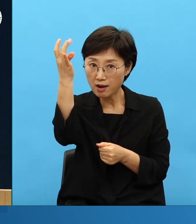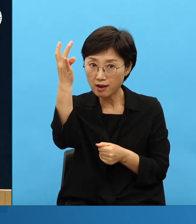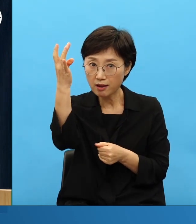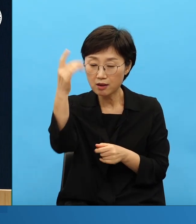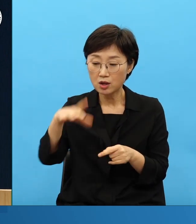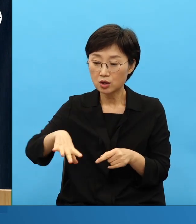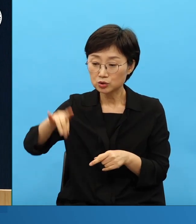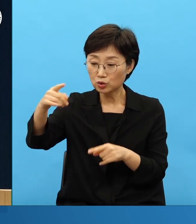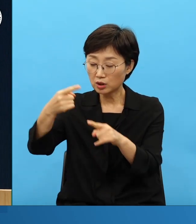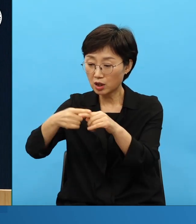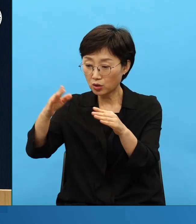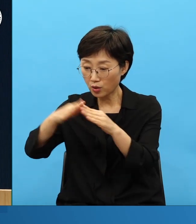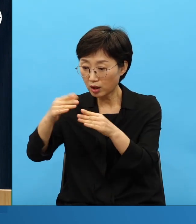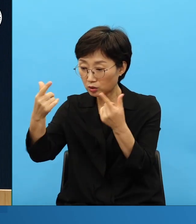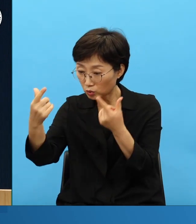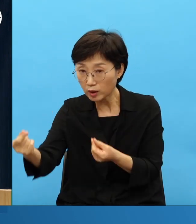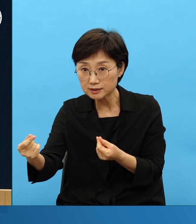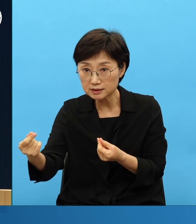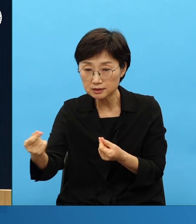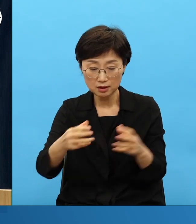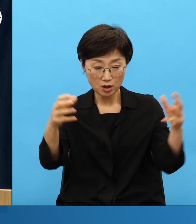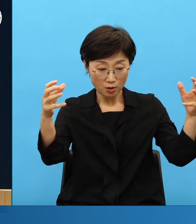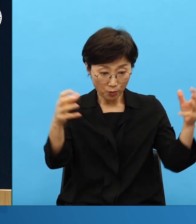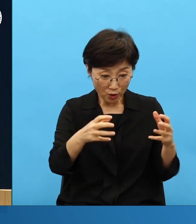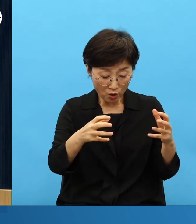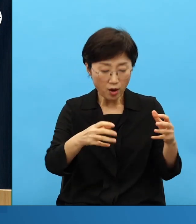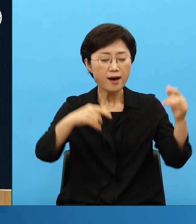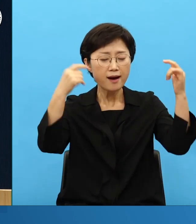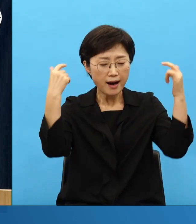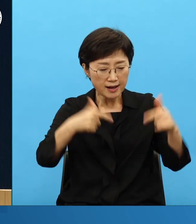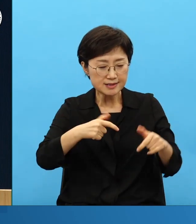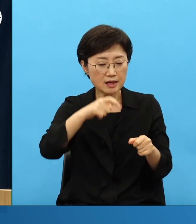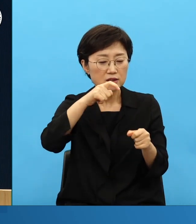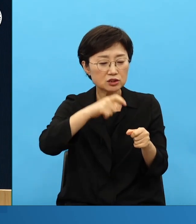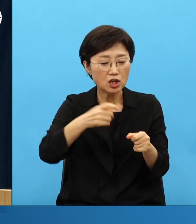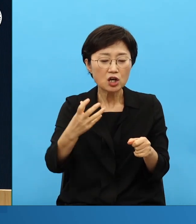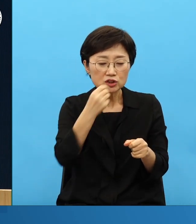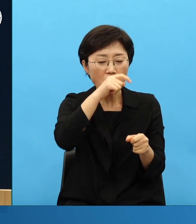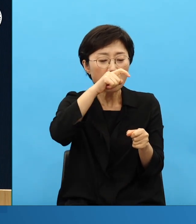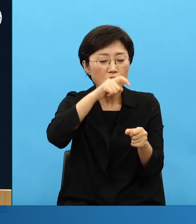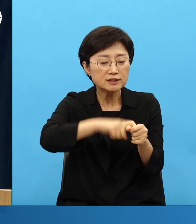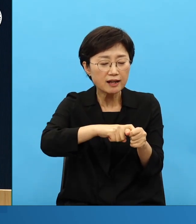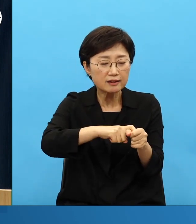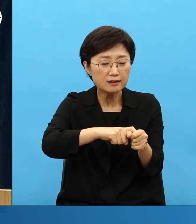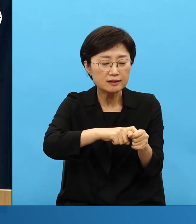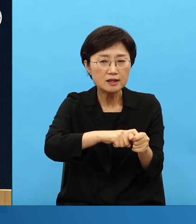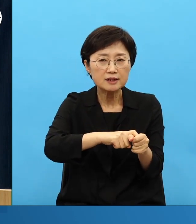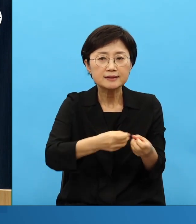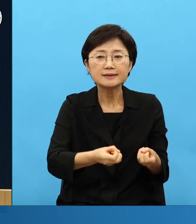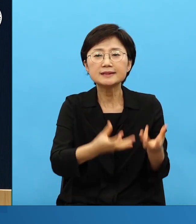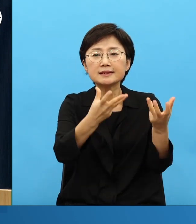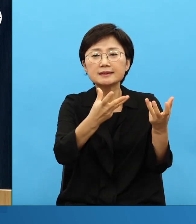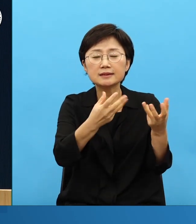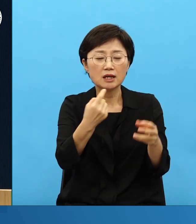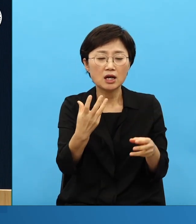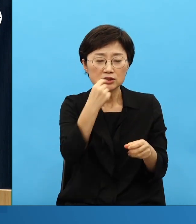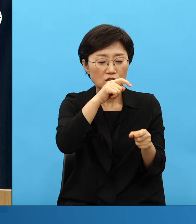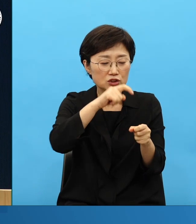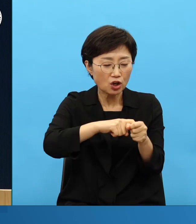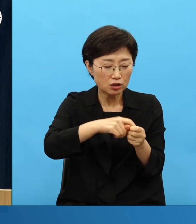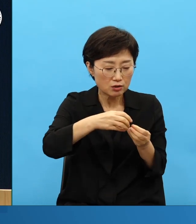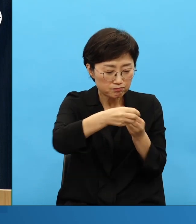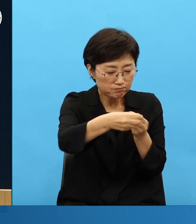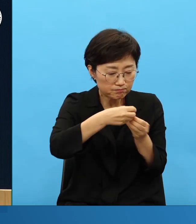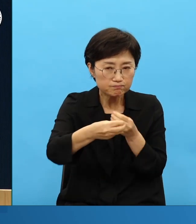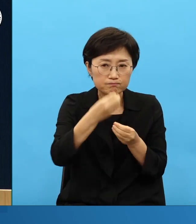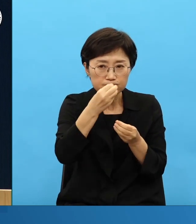The reason why we 원래는. don't do this all the time is because it's inconvenient. At the same time, because we do it so often, we might lose hold of the true essence and the meaning of that.